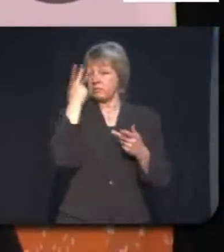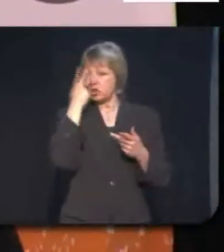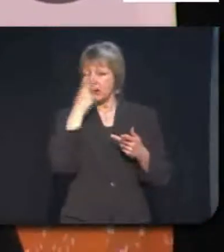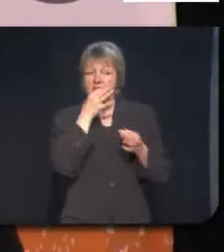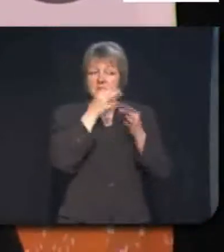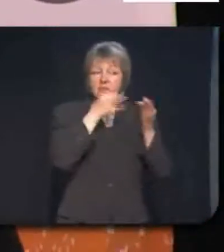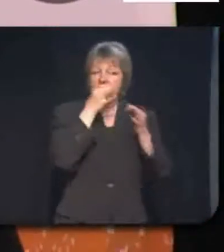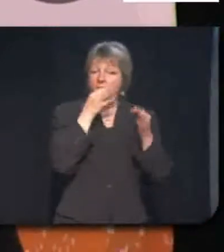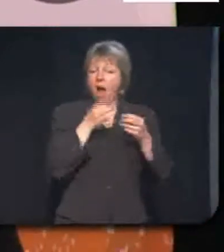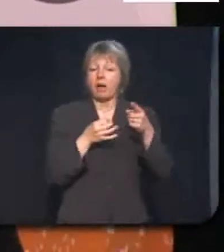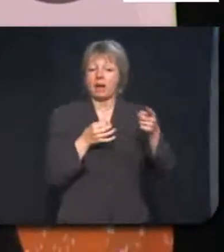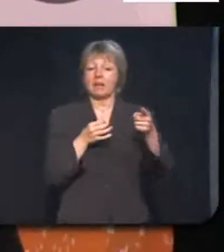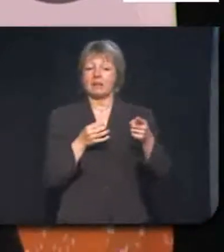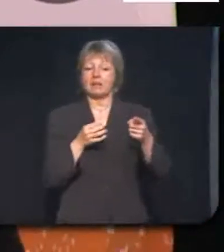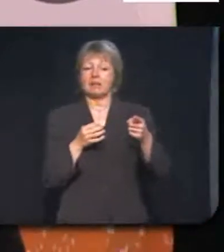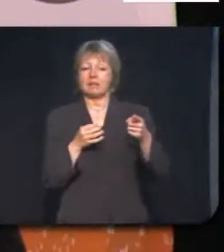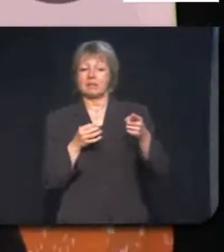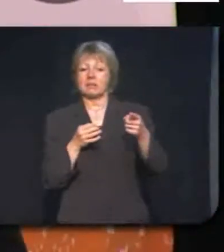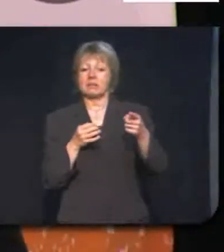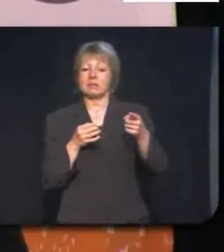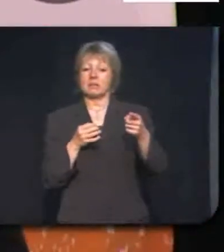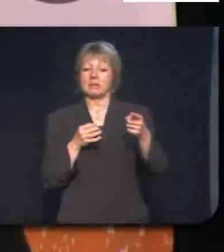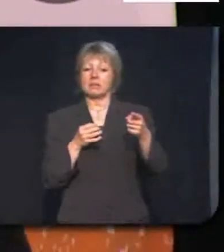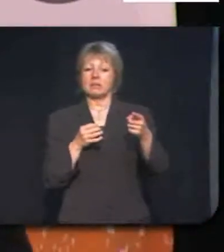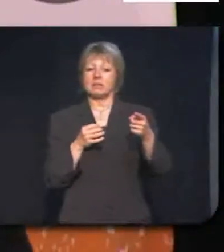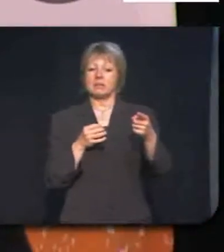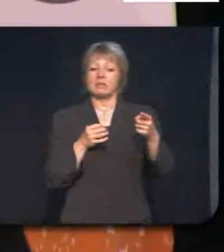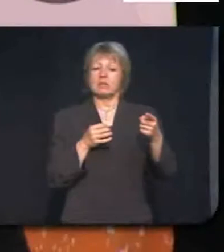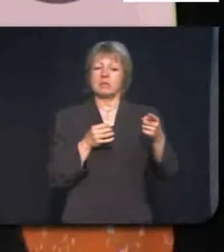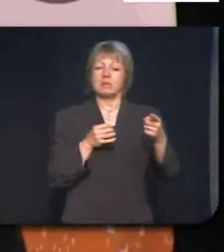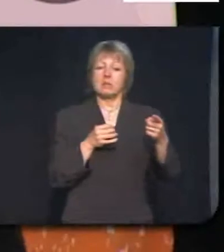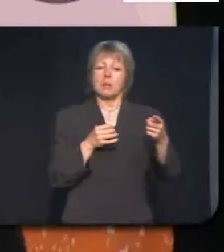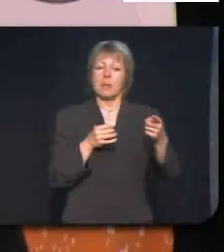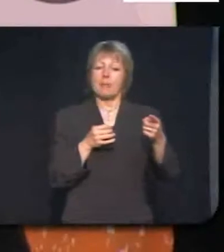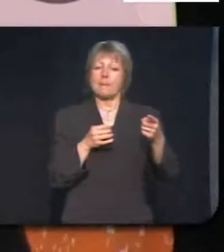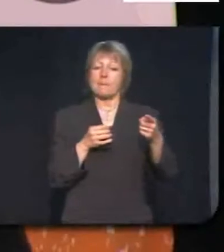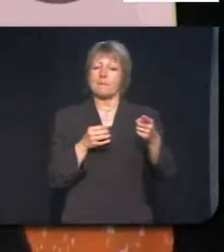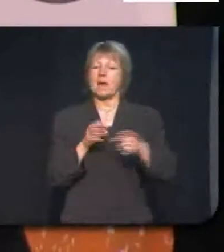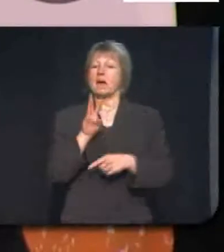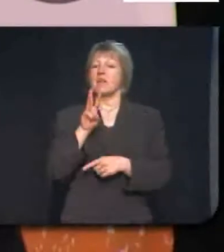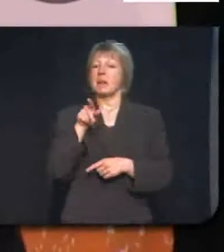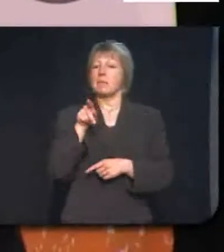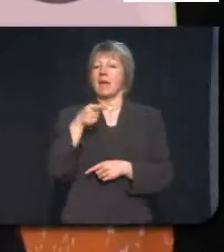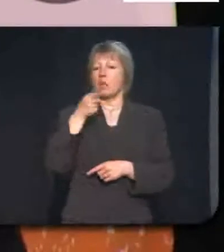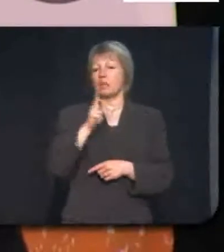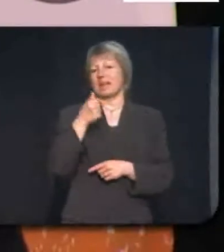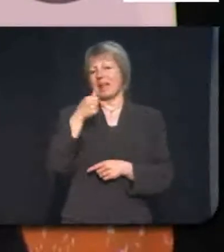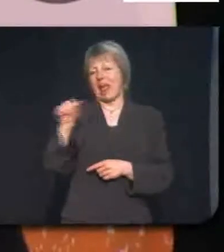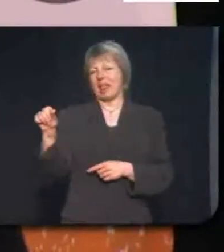demokratische Kontrolle des ISM bitte geht jetzt an die Mikrofone wenn ihr dazu noch Verständnis Fragen habt